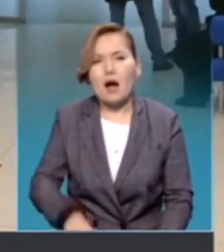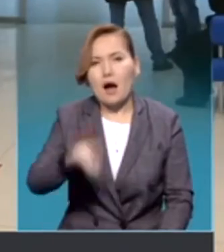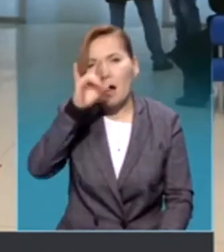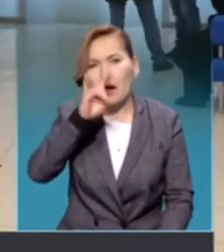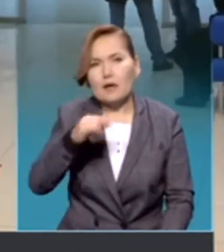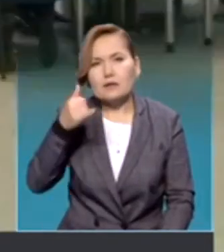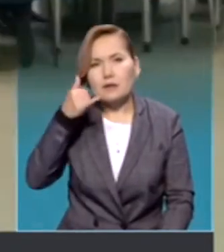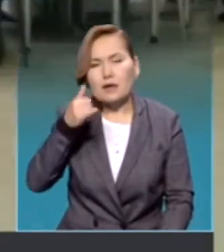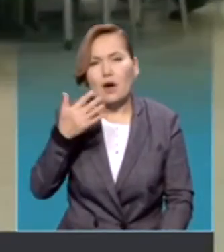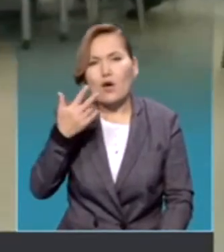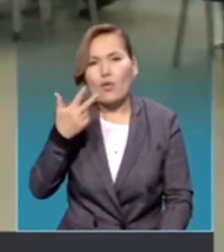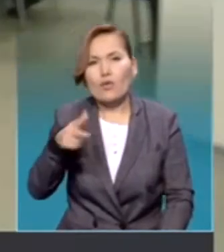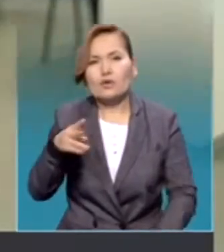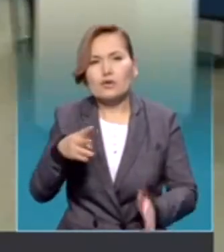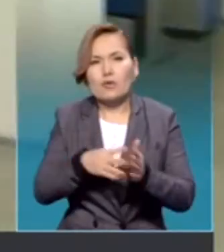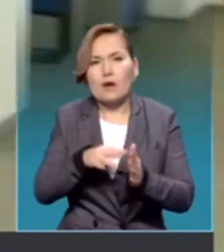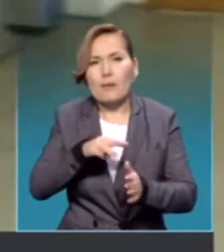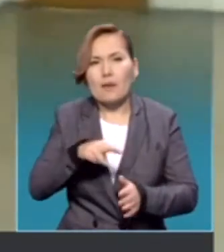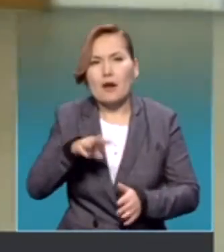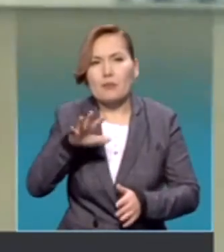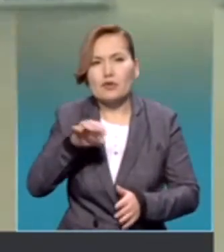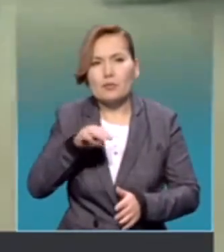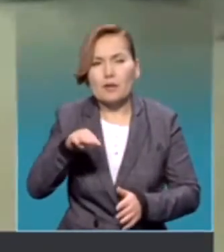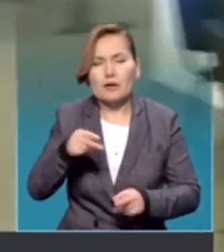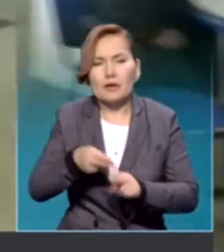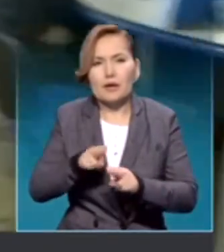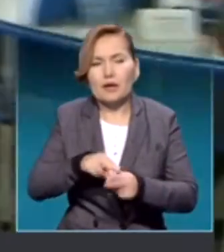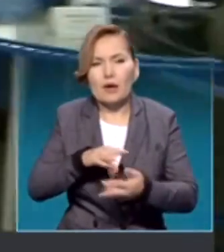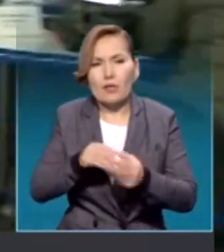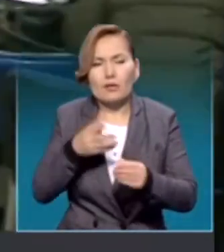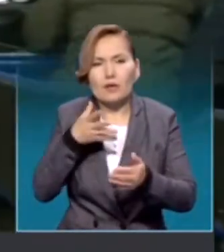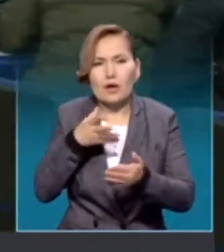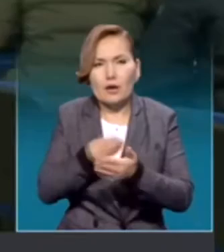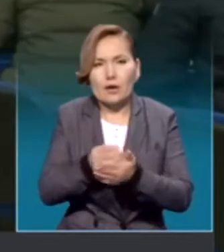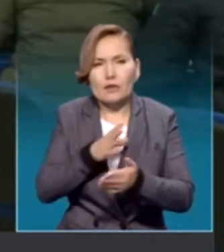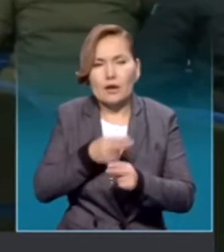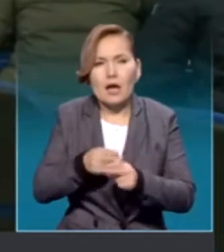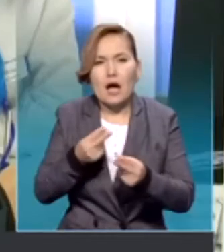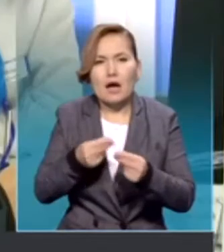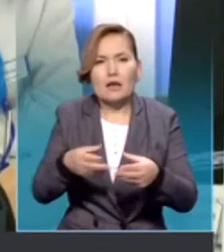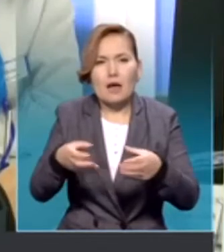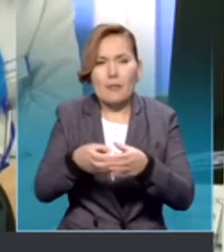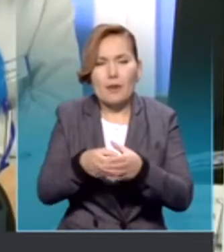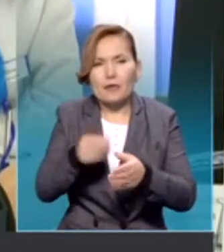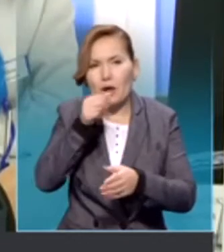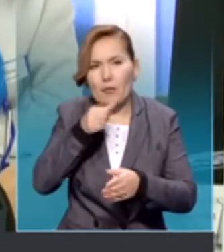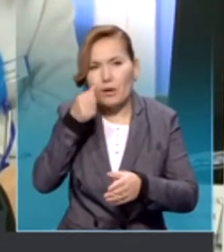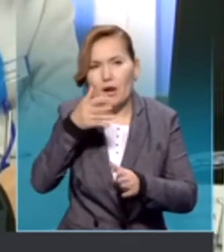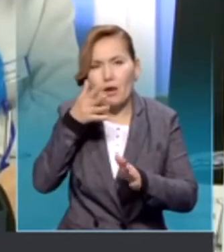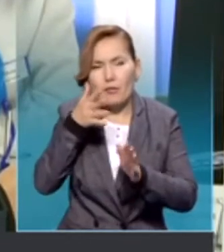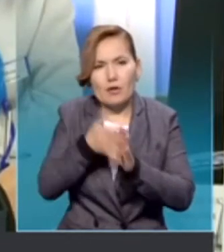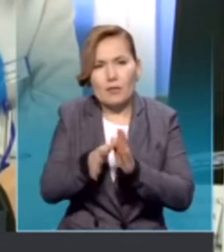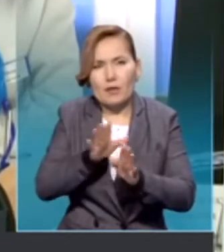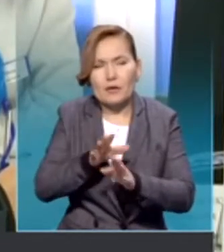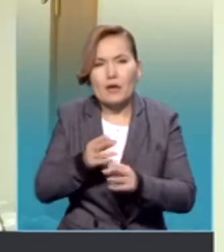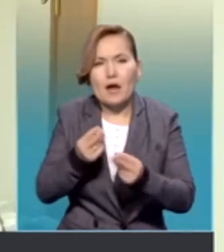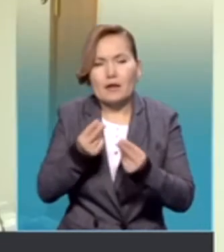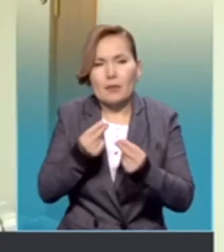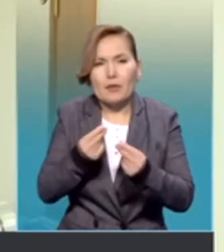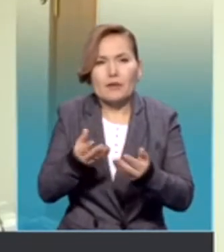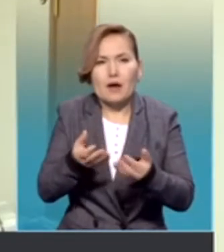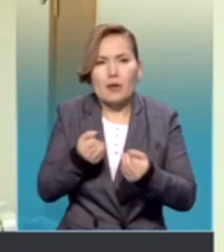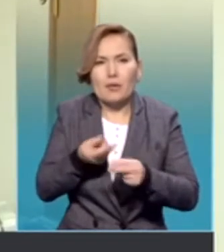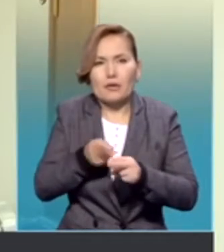Қазақтелеком 39 миллиард 500 миллион теңгені дивиденд төлеуге жұмсады. Бұл қаржы компанияның былтыр жұмсалмаған табысынан алынып